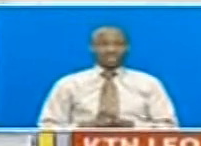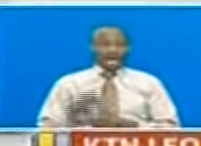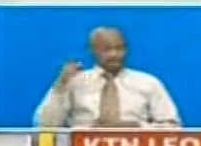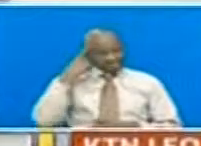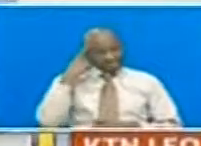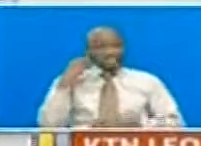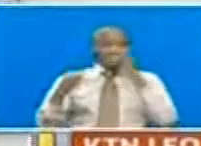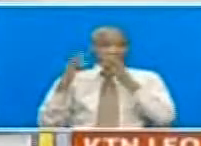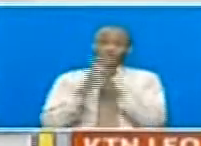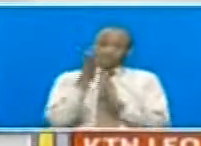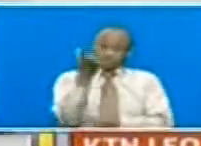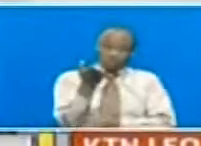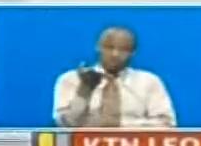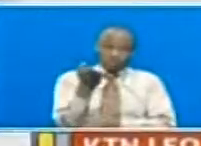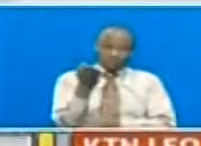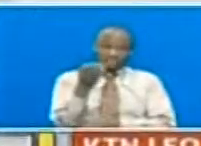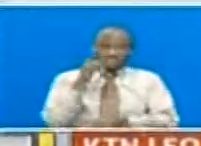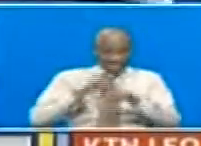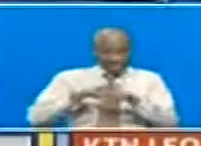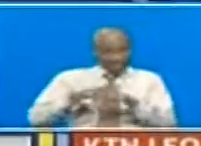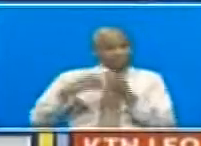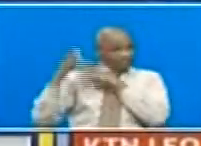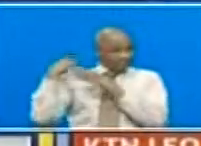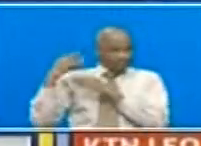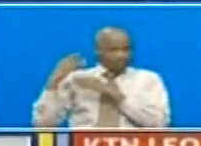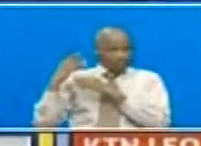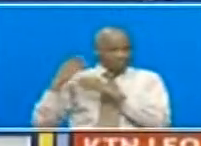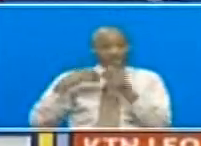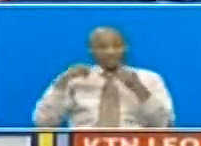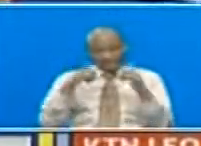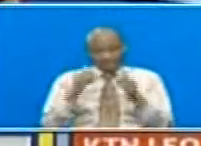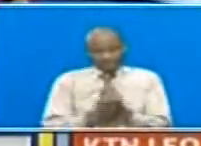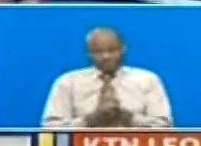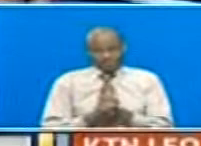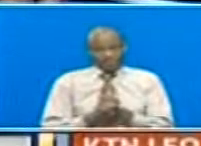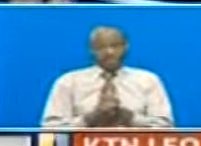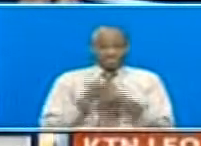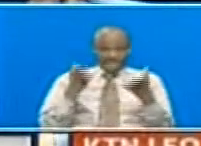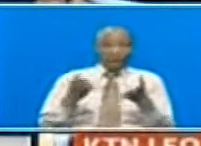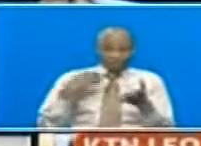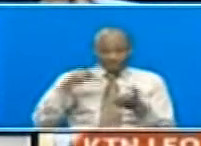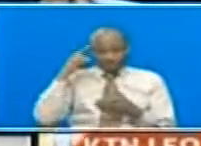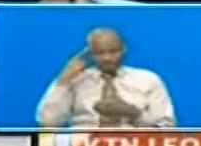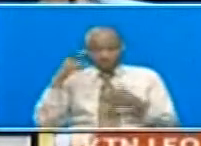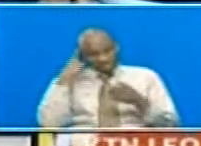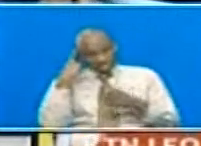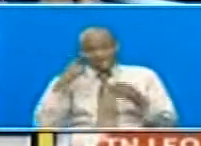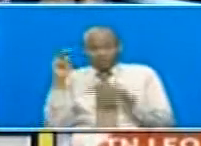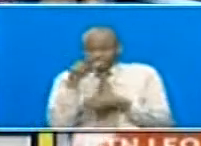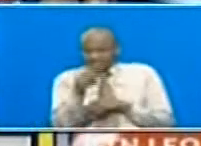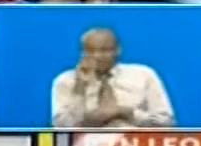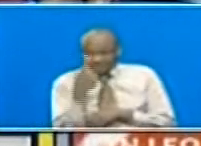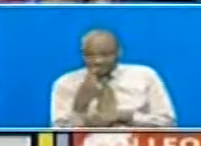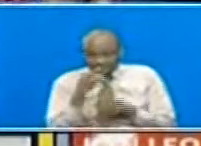Inategemea ulichukua vipi wakati huo shughuli hiyo. Kama ilikuwa kuni stepping stone ya kwenda kwa kitu kingine